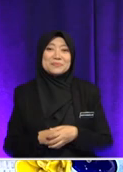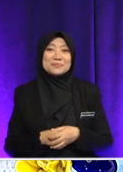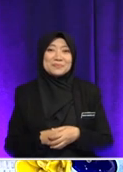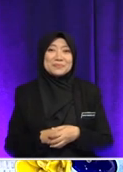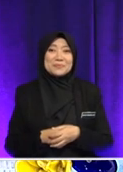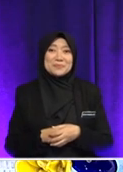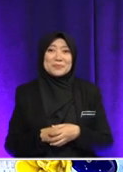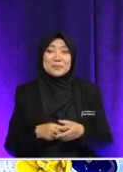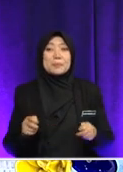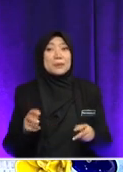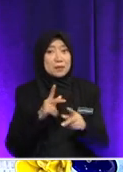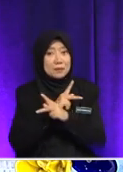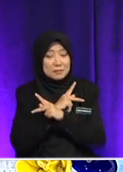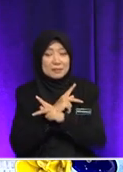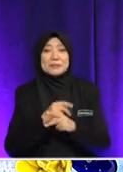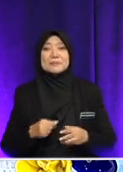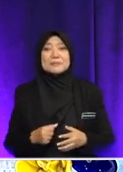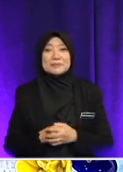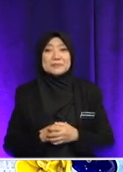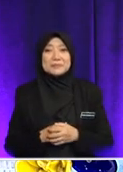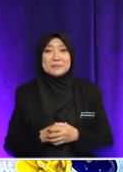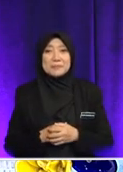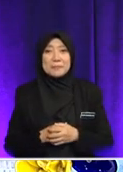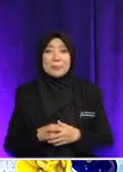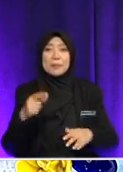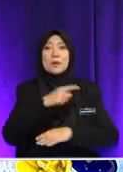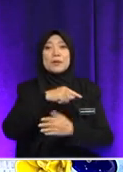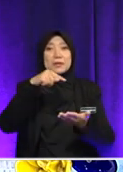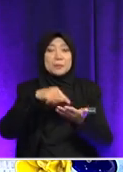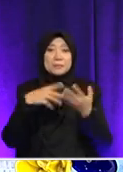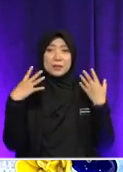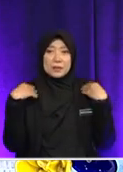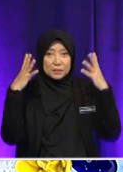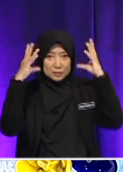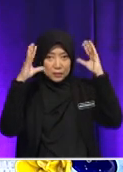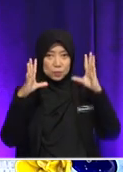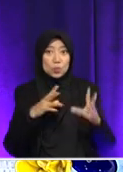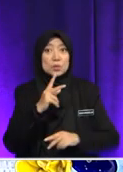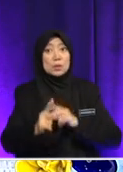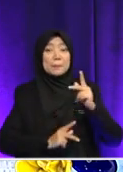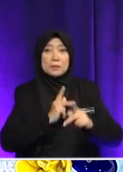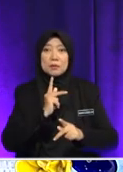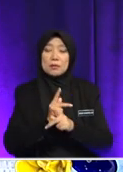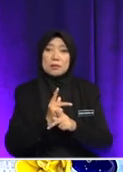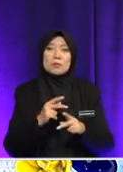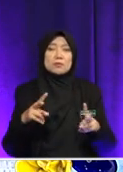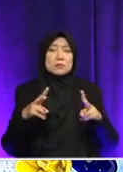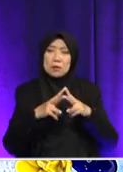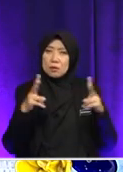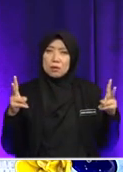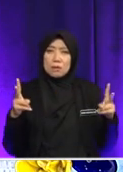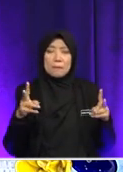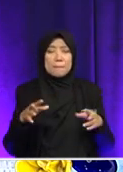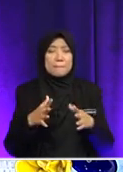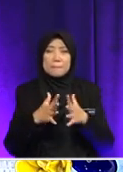dengan kami untuk hari ini Baiklah dan hari ini kita ada seorang guru guru kimia yang sangat luas pengalamannya yaitu